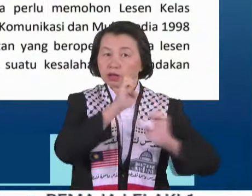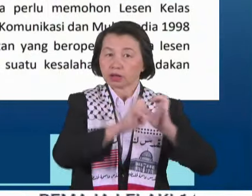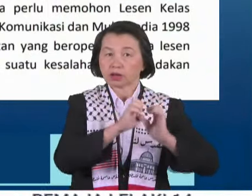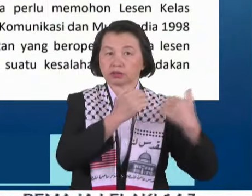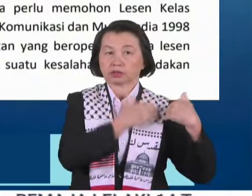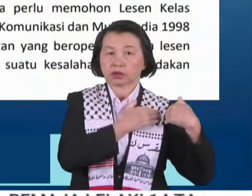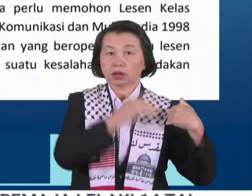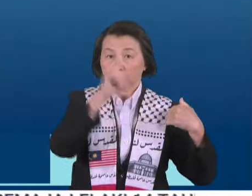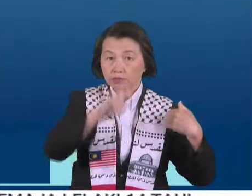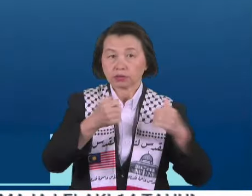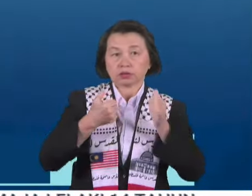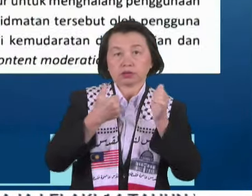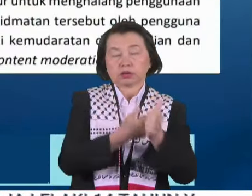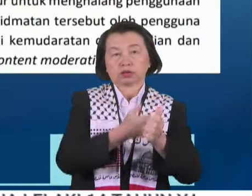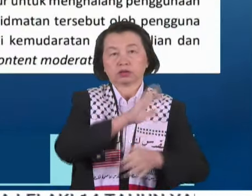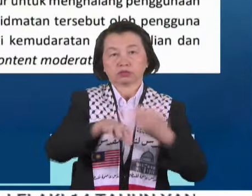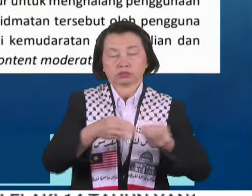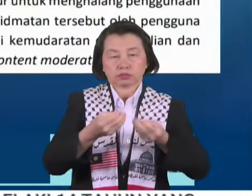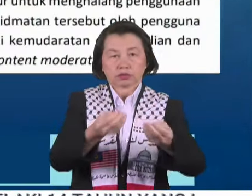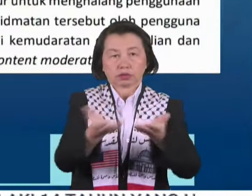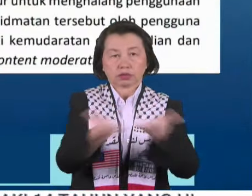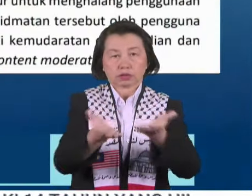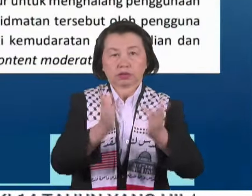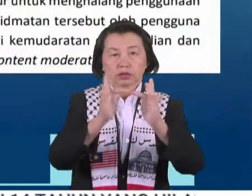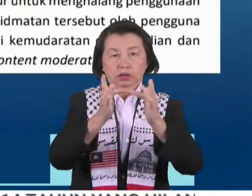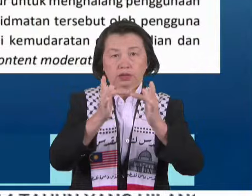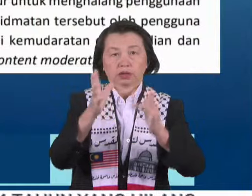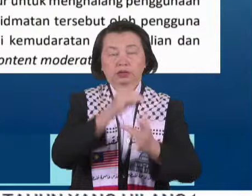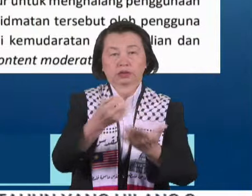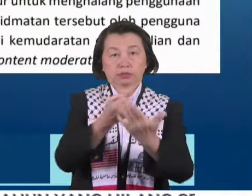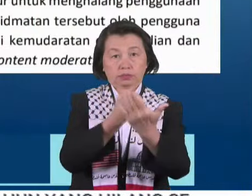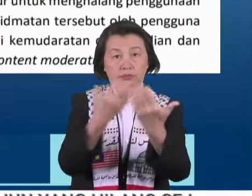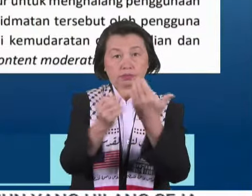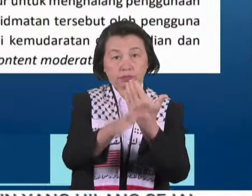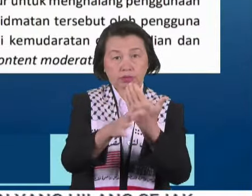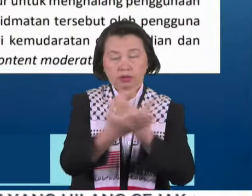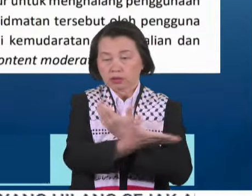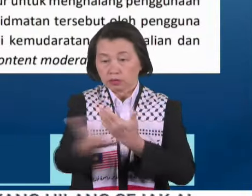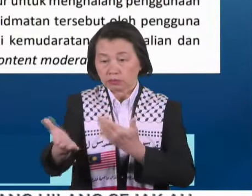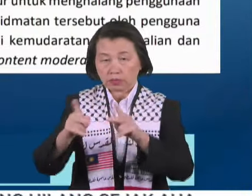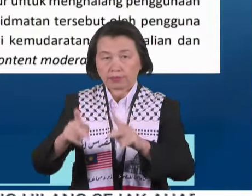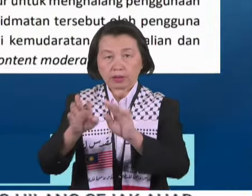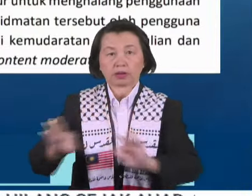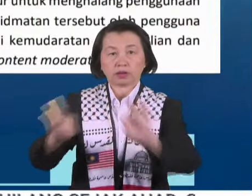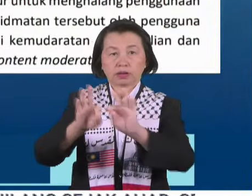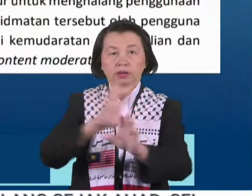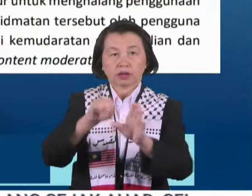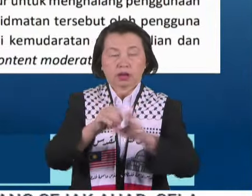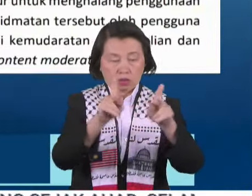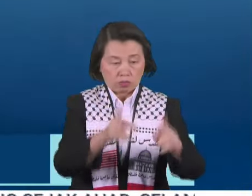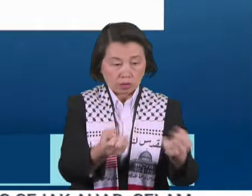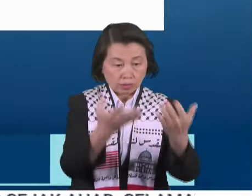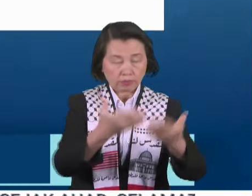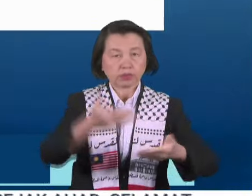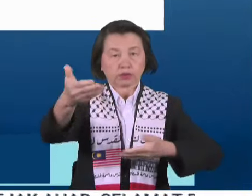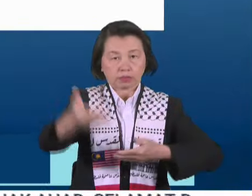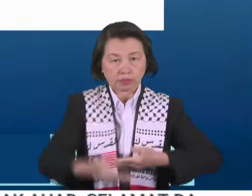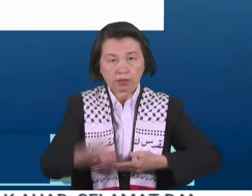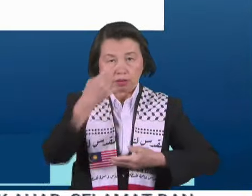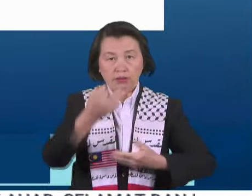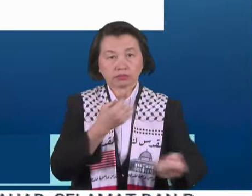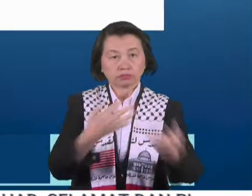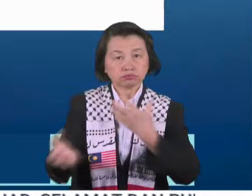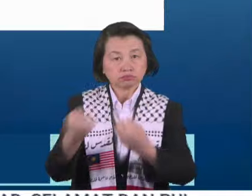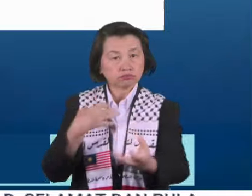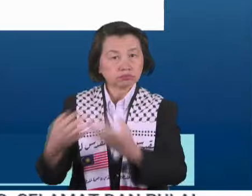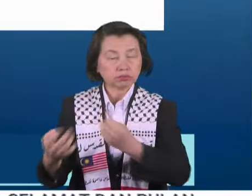yang mesti dipatuhi semua pemberi perkhidmatan pesanan internet dan media sosial. Semua pihak berkepentingan termasuk orang ramai dipelawa untuk beri